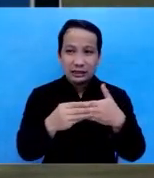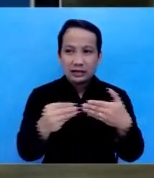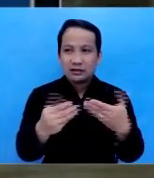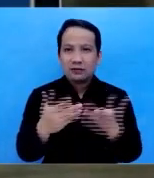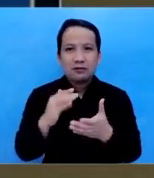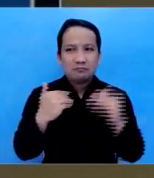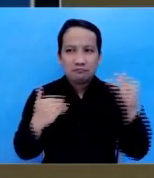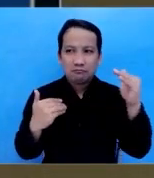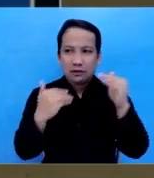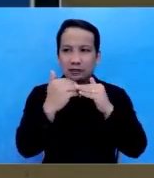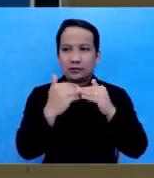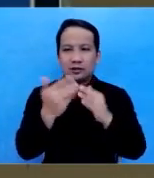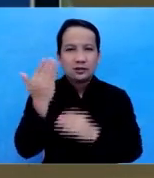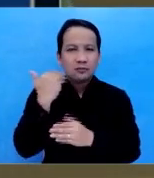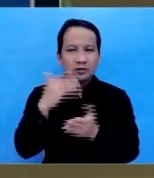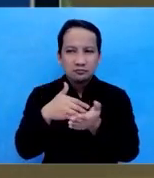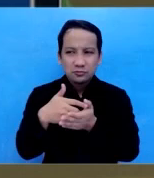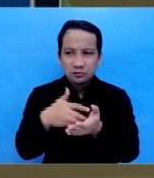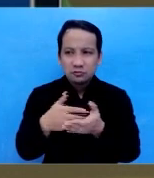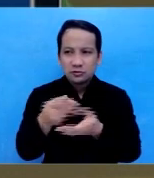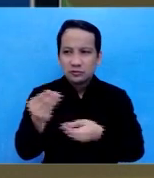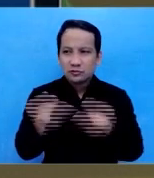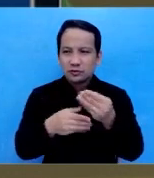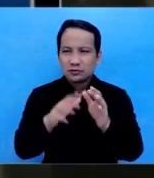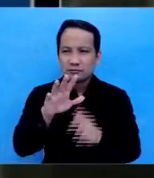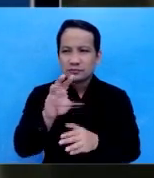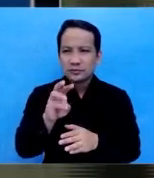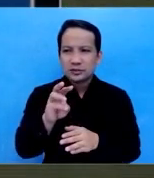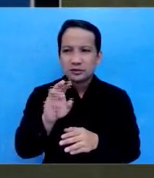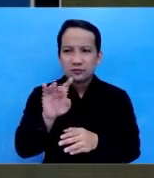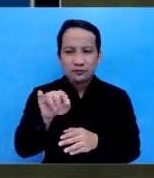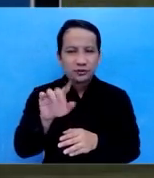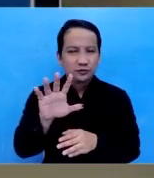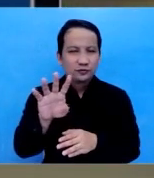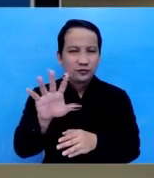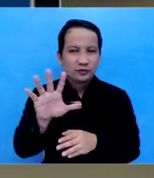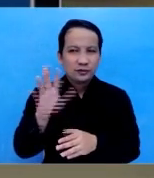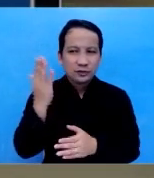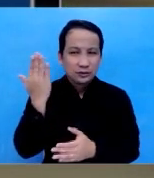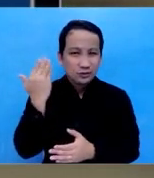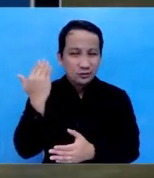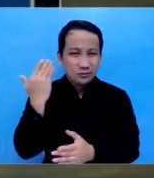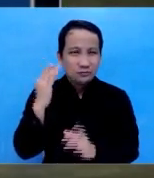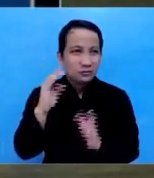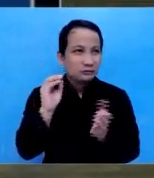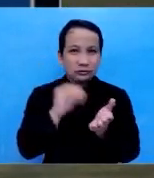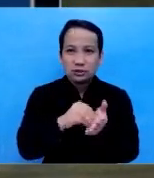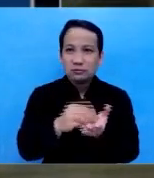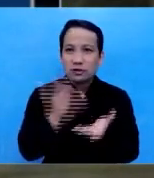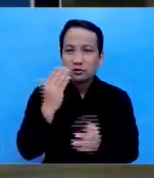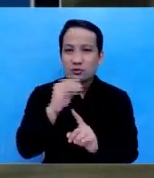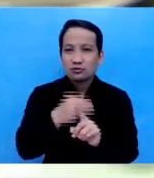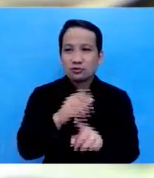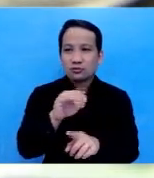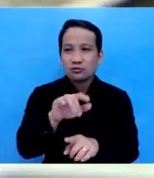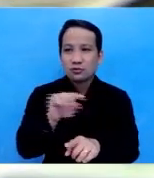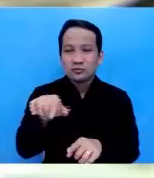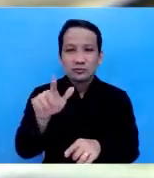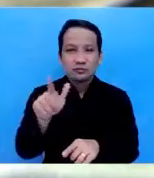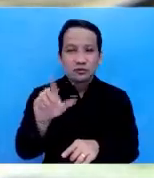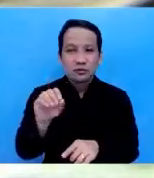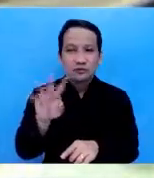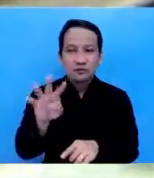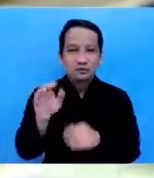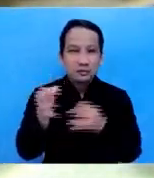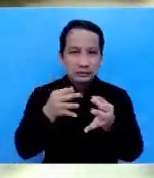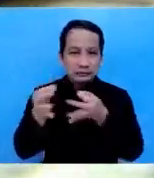ang pinakamahinang palitan na 56 pesos and 45 centavos kada dolyar na naitala noong October 14, 2004. Paliwanag